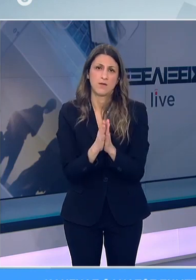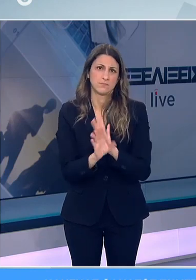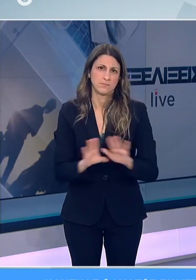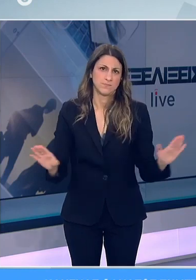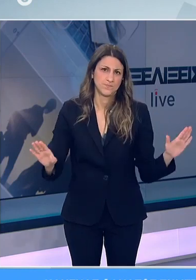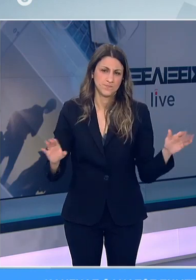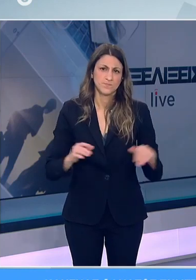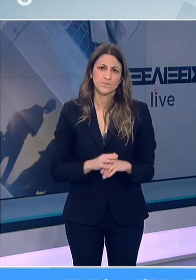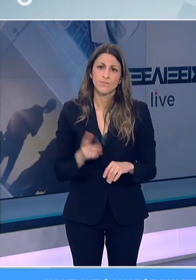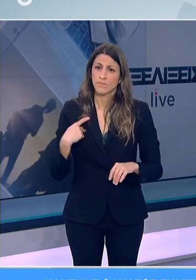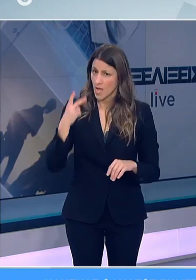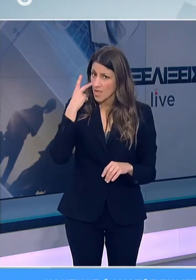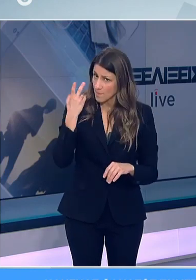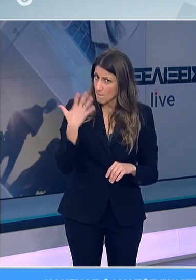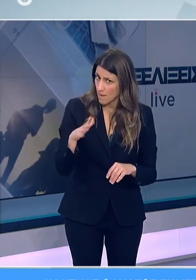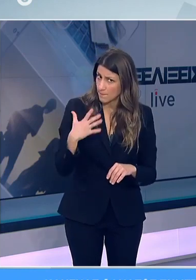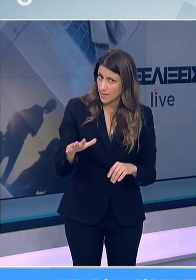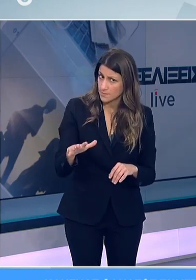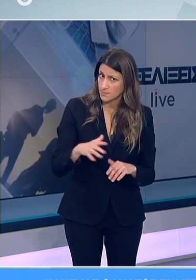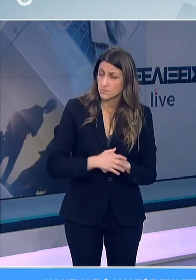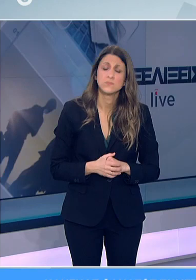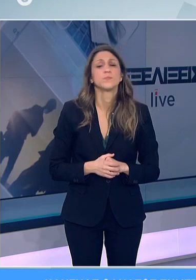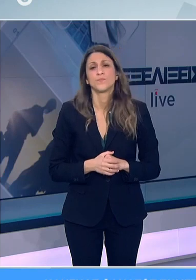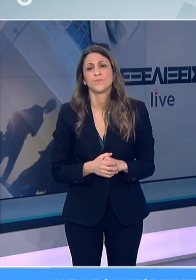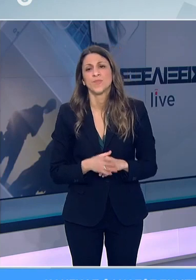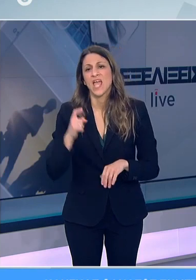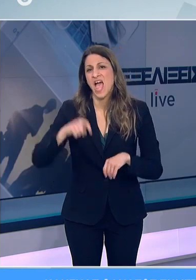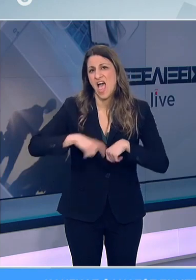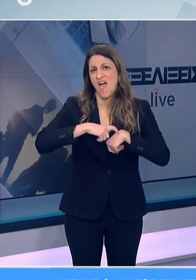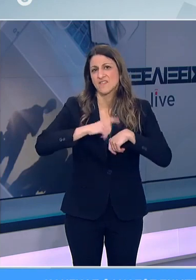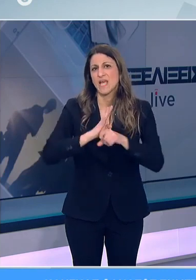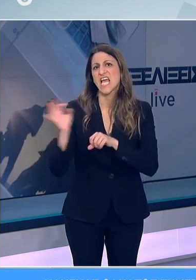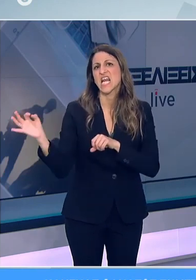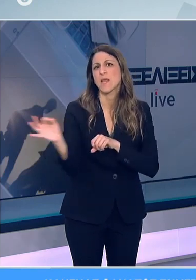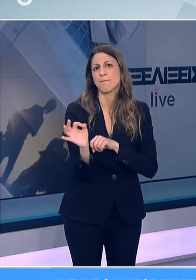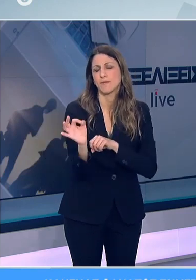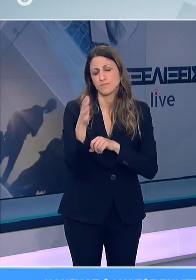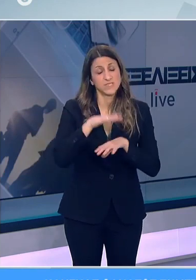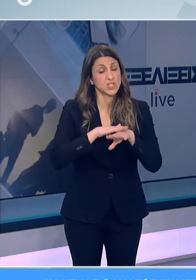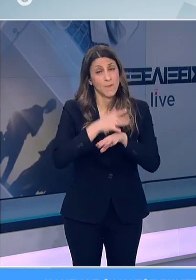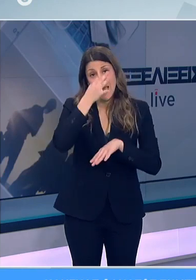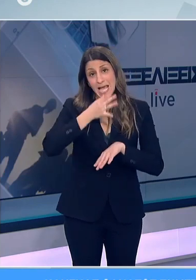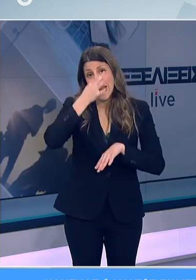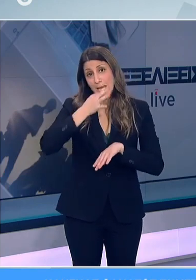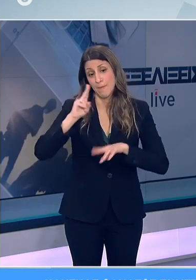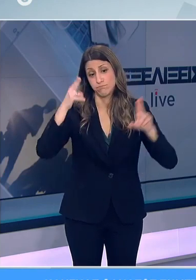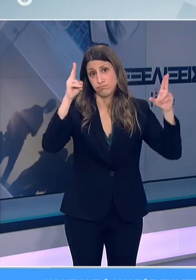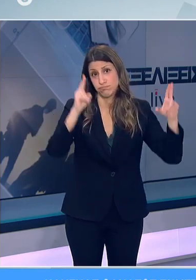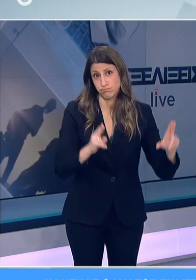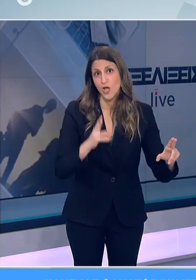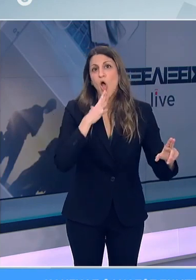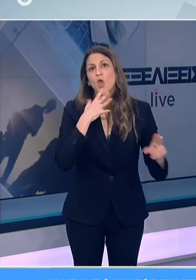το είδαμε, πιστέψτε με φέτος, εγώ πιστεύω ότι μέρος της μείωσης της γρήπης στην πατρίδα μας ήταν γιατί τηρήσαμε και τα μέτρα για τον κορονοϊό. Θα δείτε